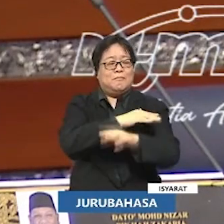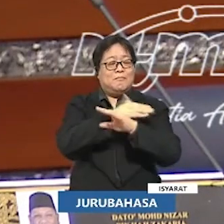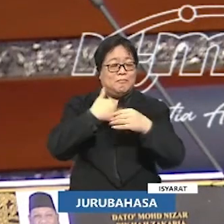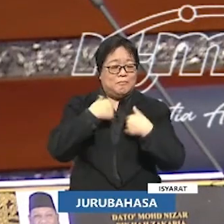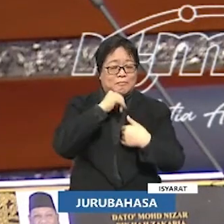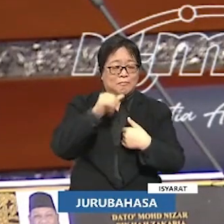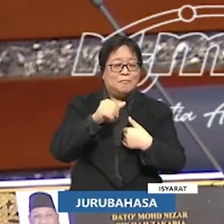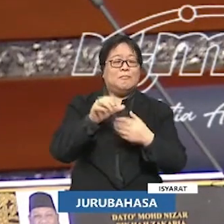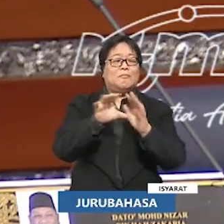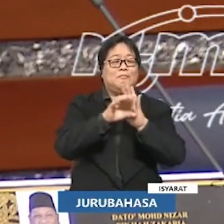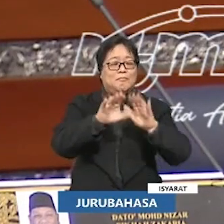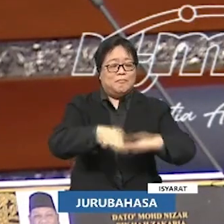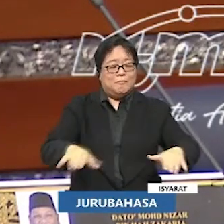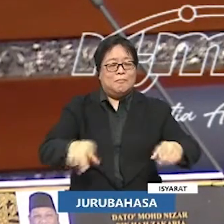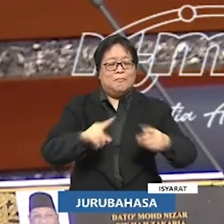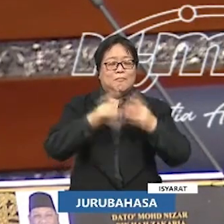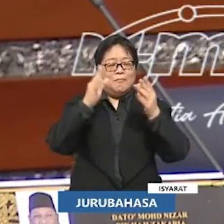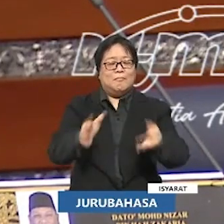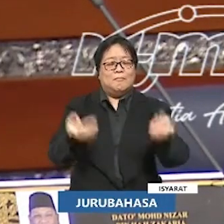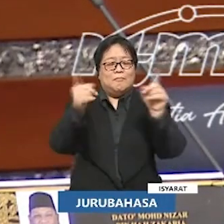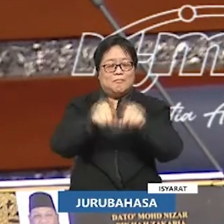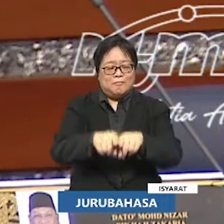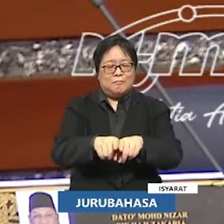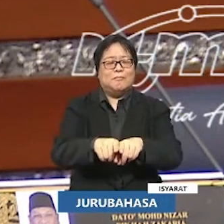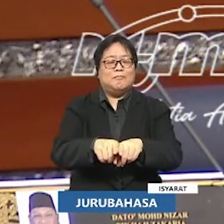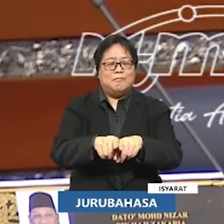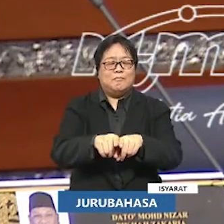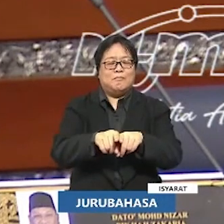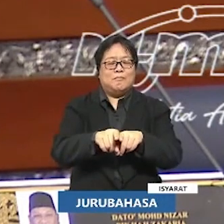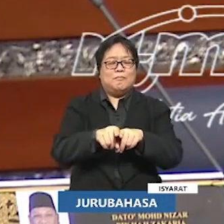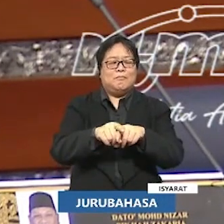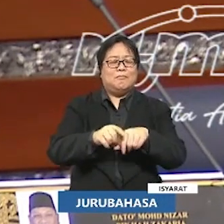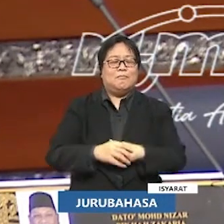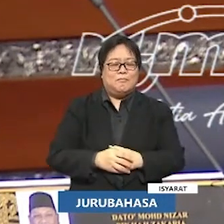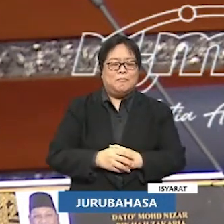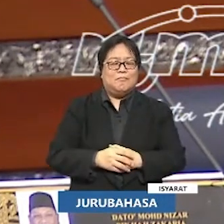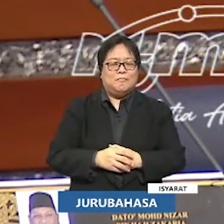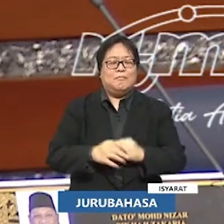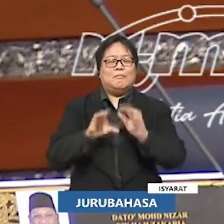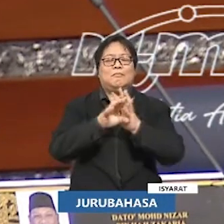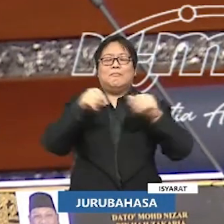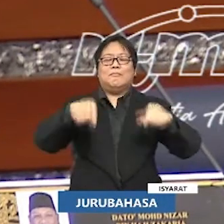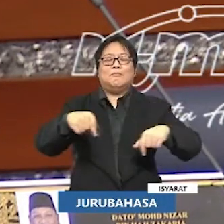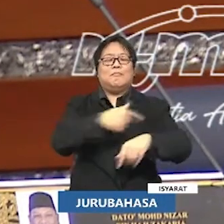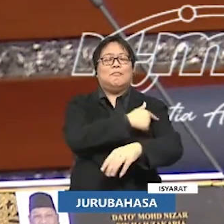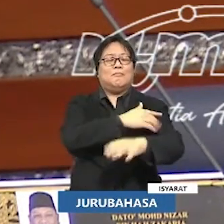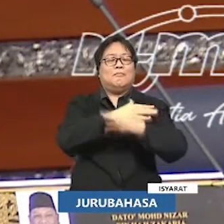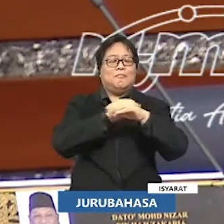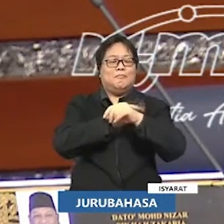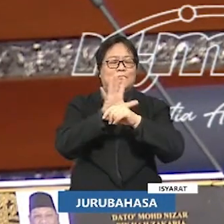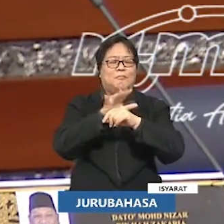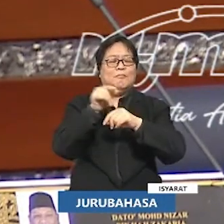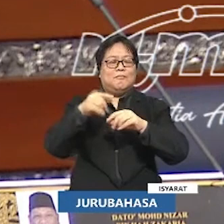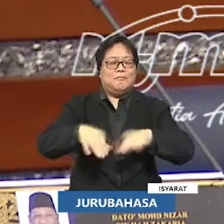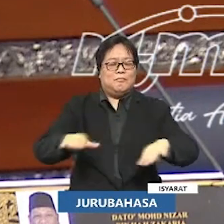kanak-kanak ataupun mereka yang terkesan di bawah program yang seperti mana kita buat hari ini, di mana vaksin COVID yang